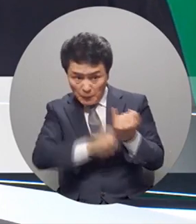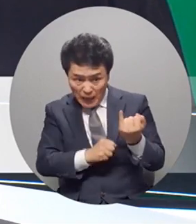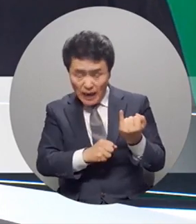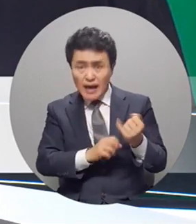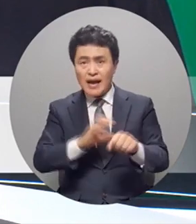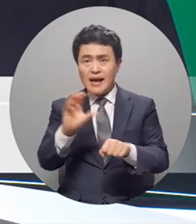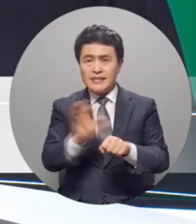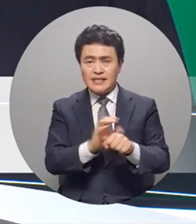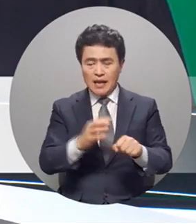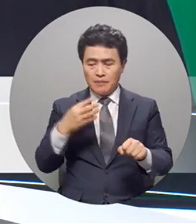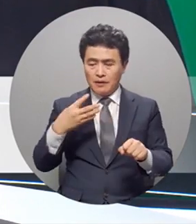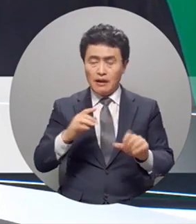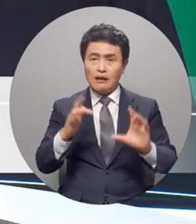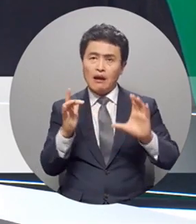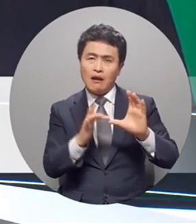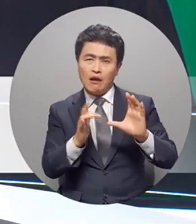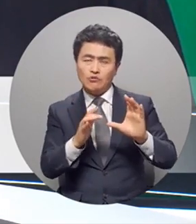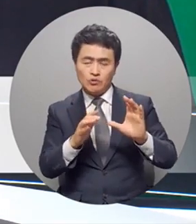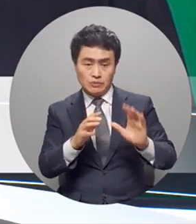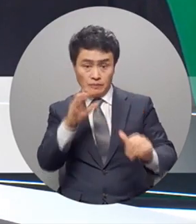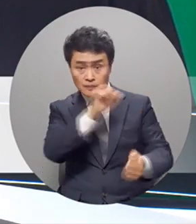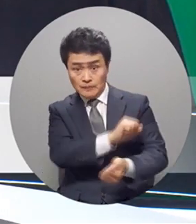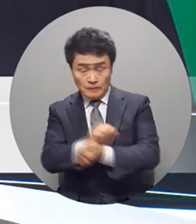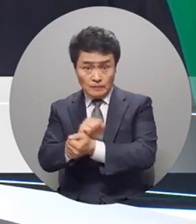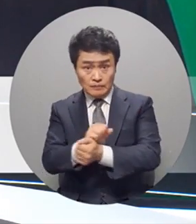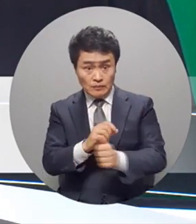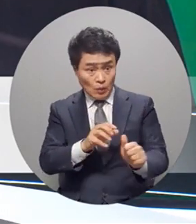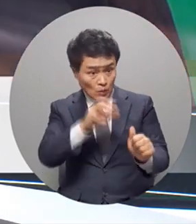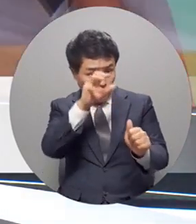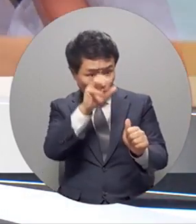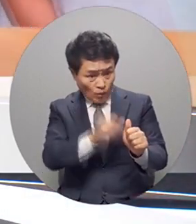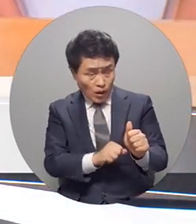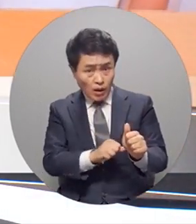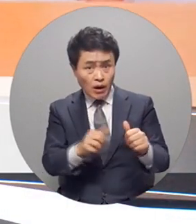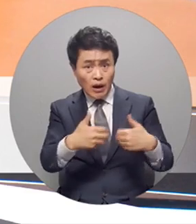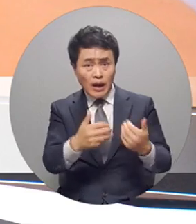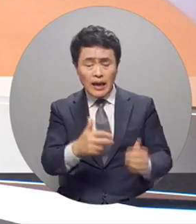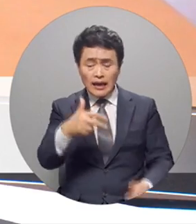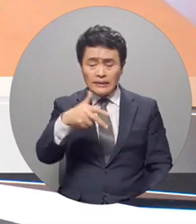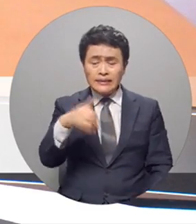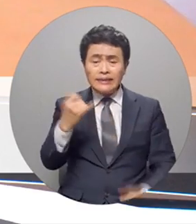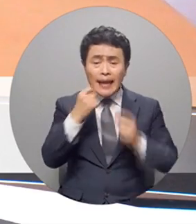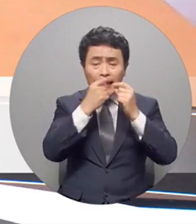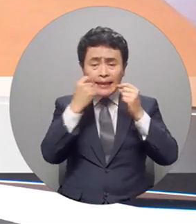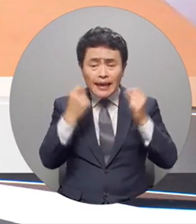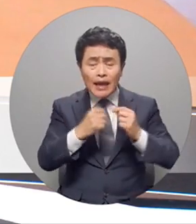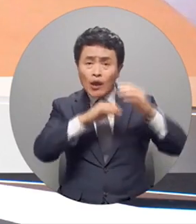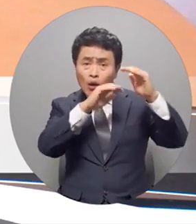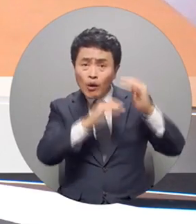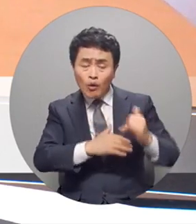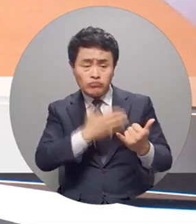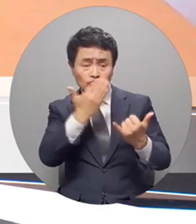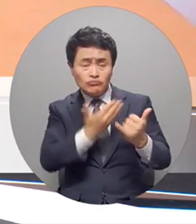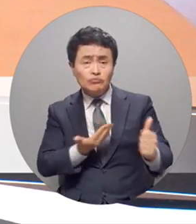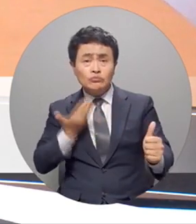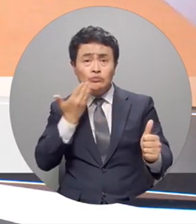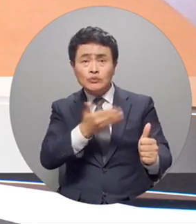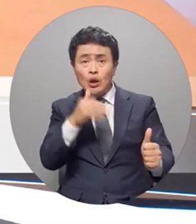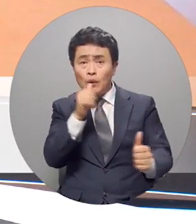사이버레카 유튜버들이 구속됐습니다. 또 갈취의 빌미가 된 쯔양의 사생활 관련 내용을 유튜버에게 넘긴